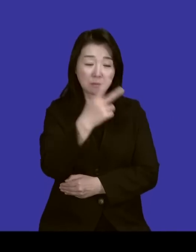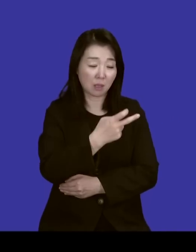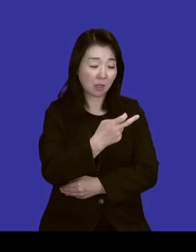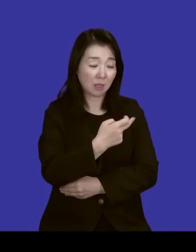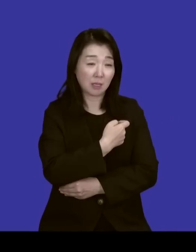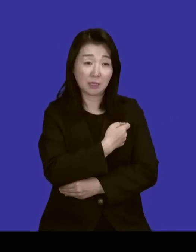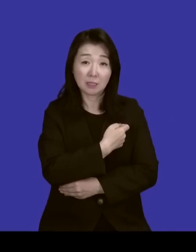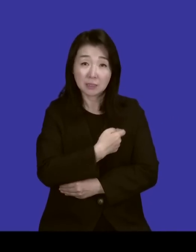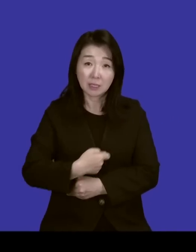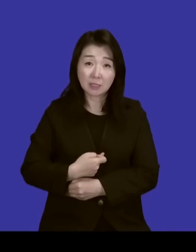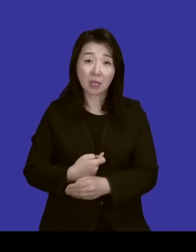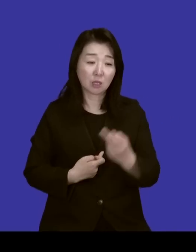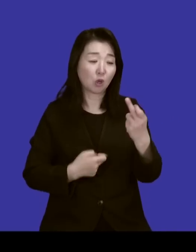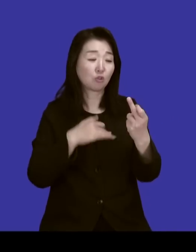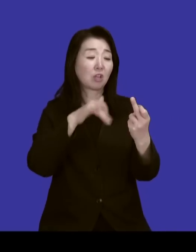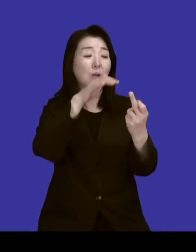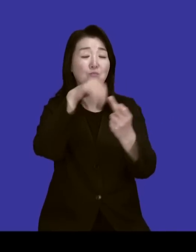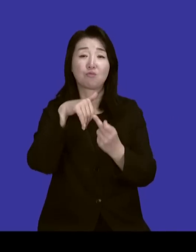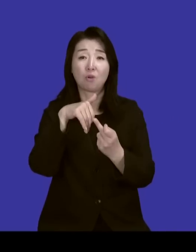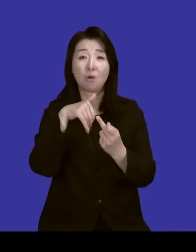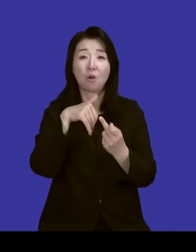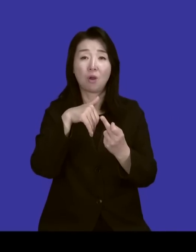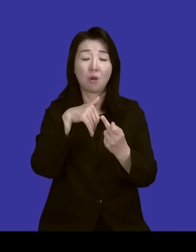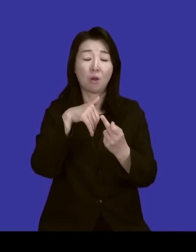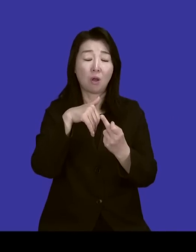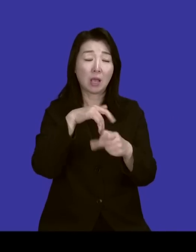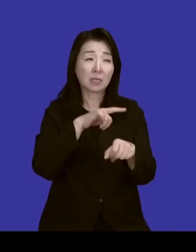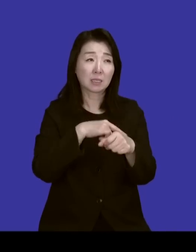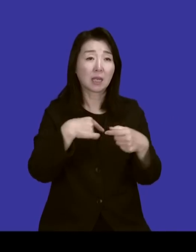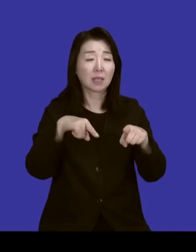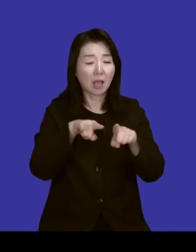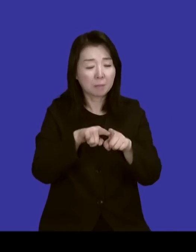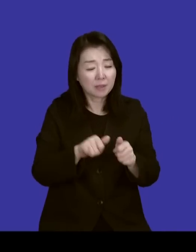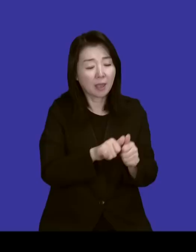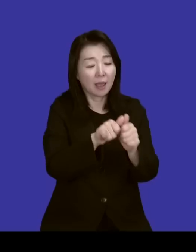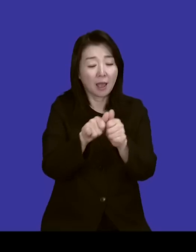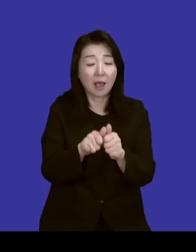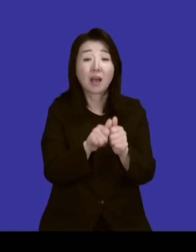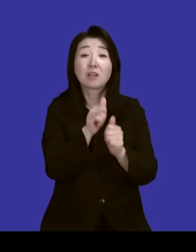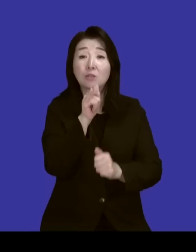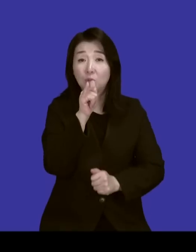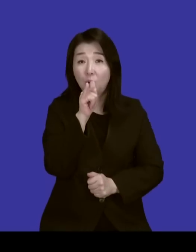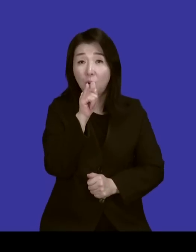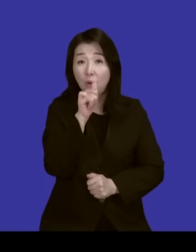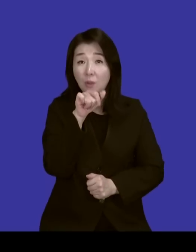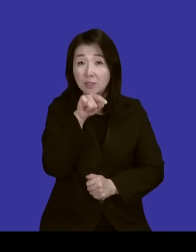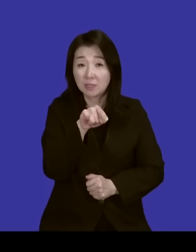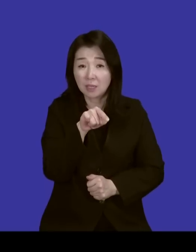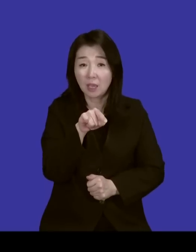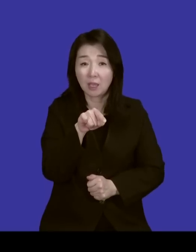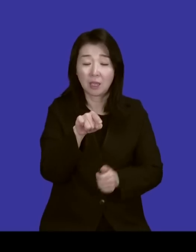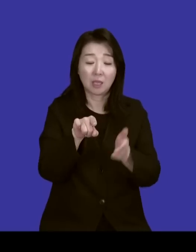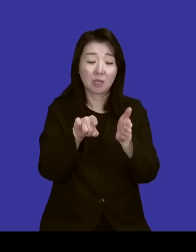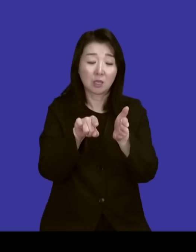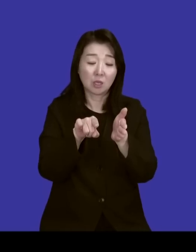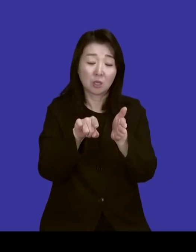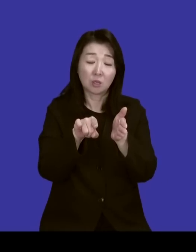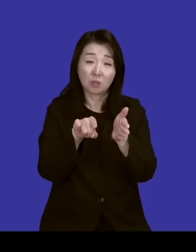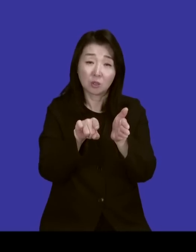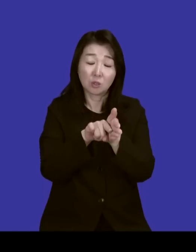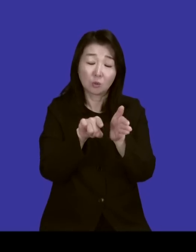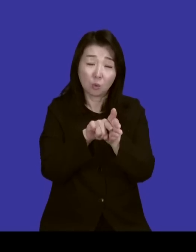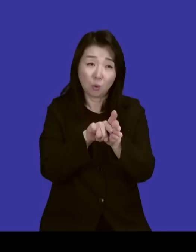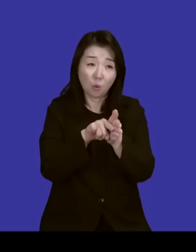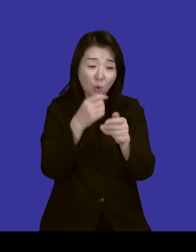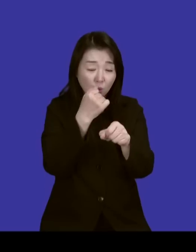부르시고 가장 많은 시간을 그들과 보내시고 이게 바로 기독교의 가장